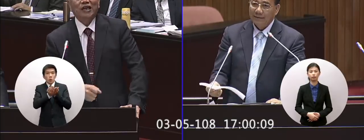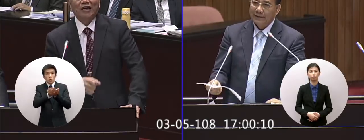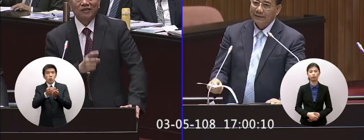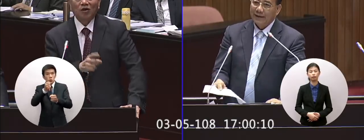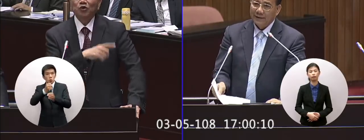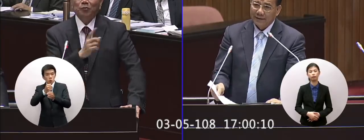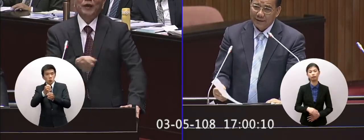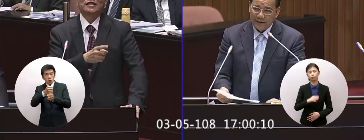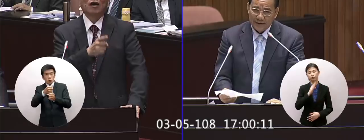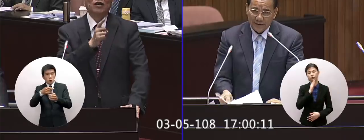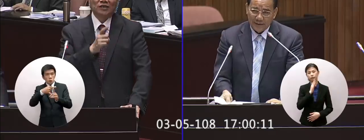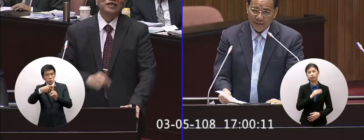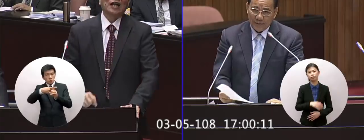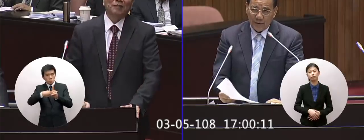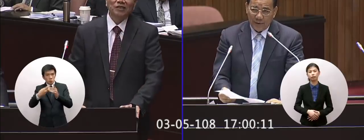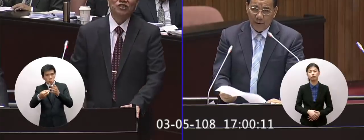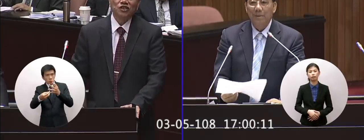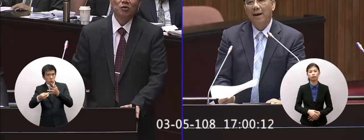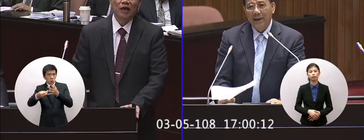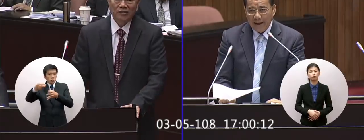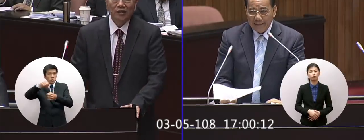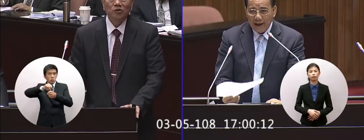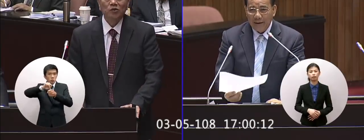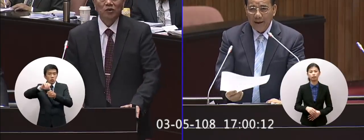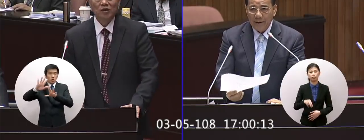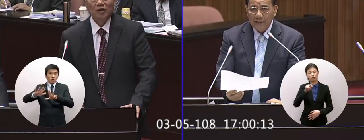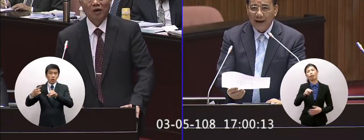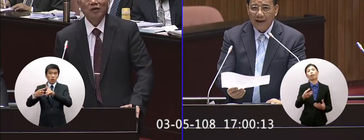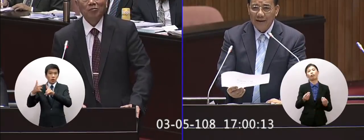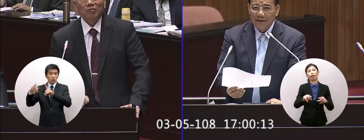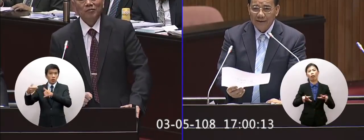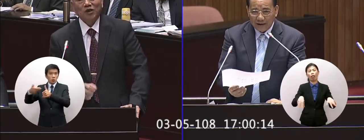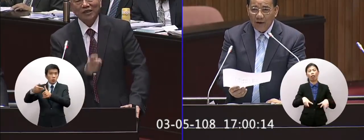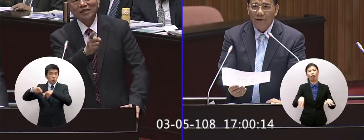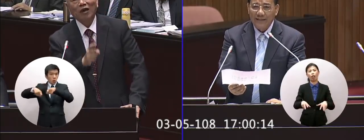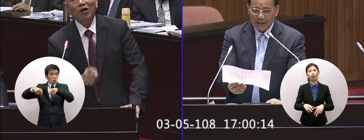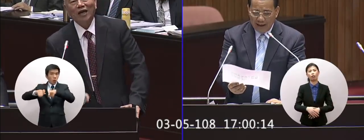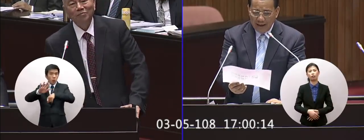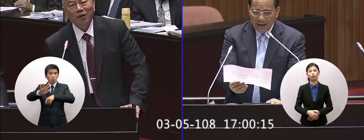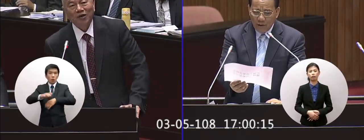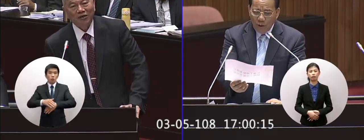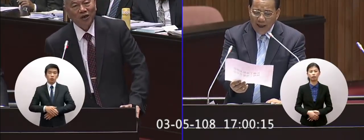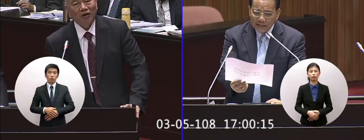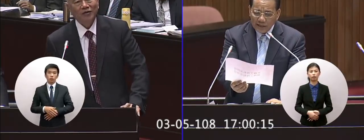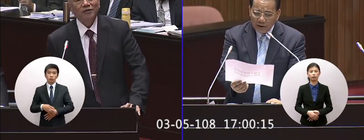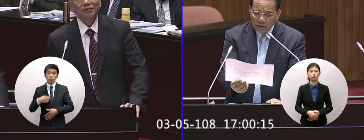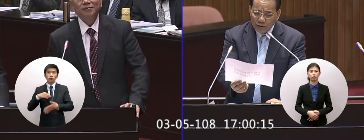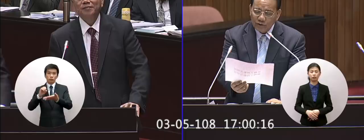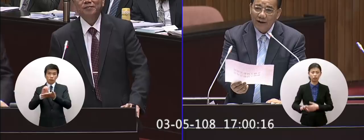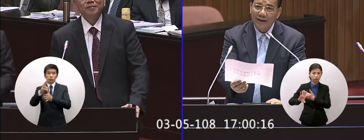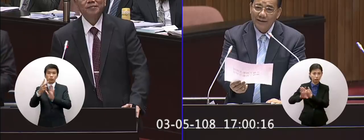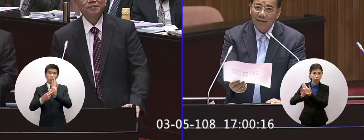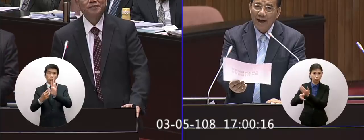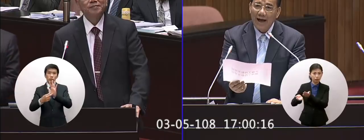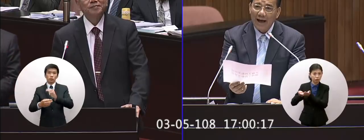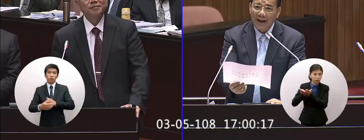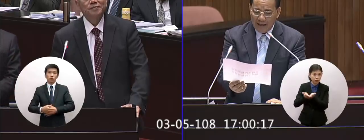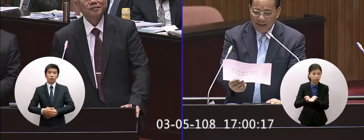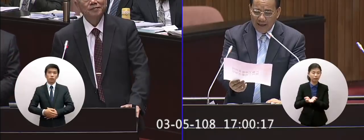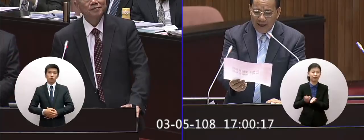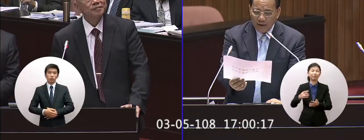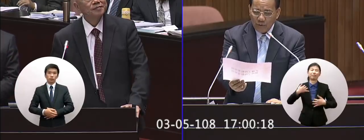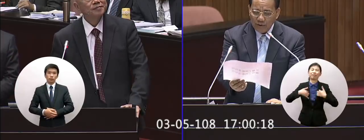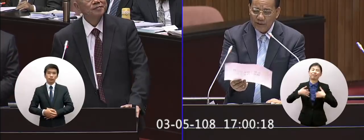提升起来。这关有配套人才培训。 我们还没看到啊，院长。 这扣 还在。外籍工作船呢，啊，笑哈